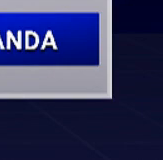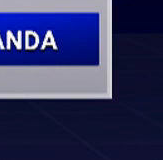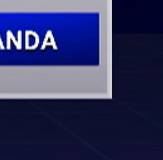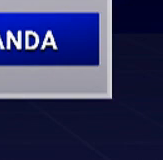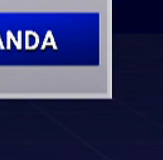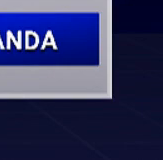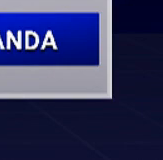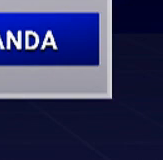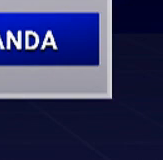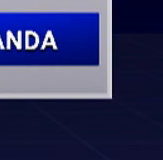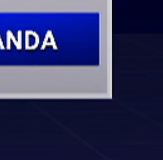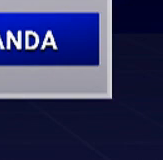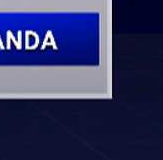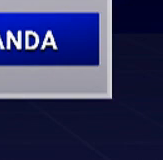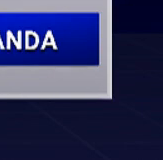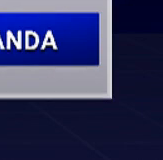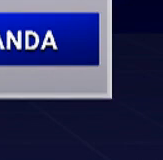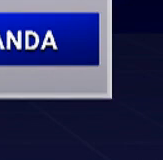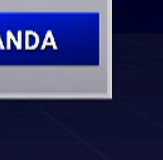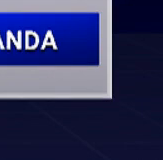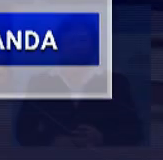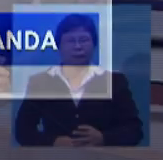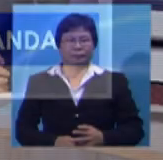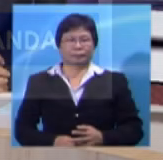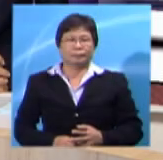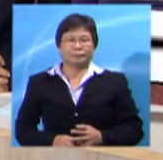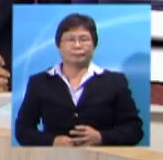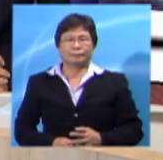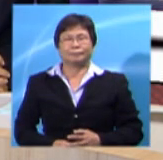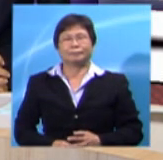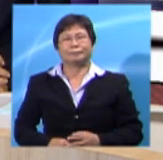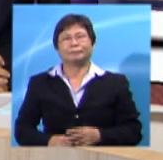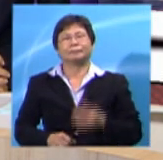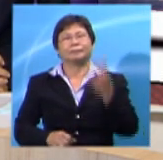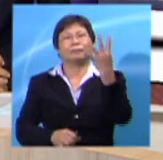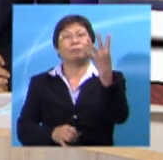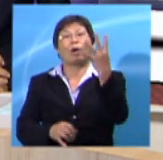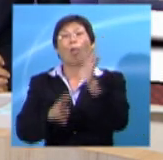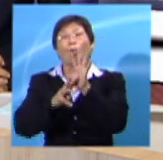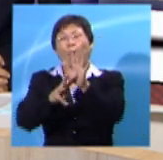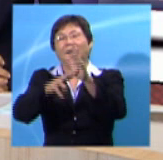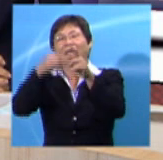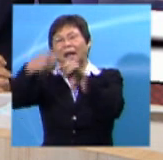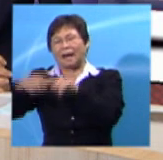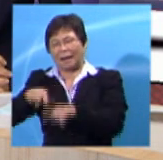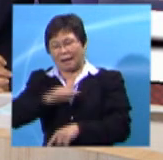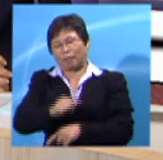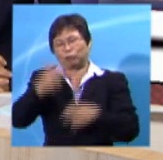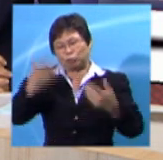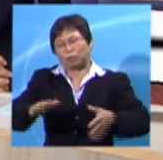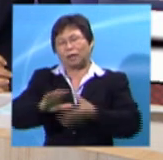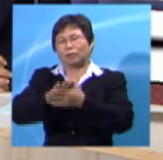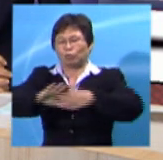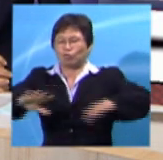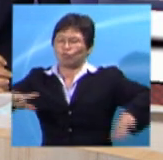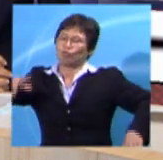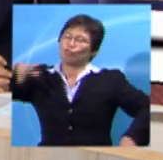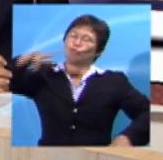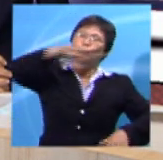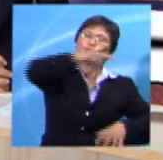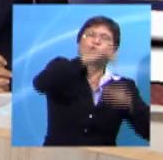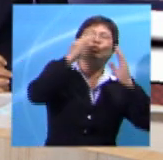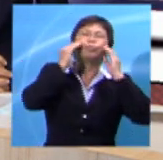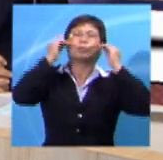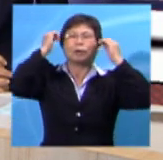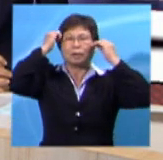ivento di thehik Belanda Terima kasih nampaknya empat wakil daripada pelbagai agama sudah pun selamat tiba di Belanda Ya shikin